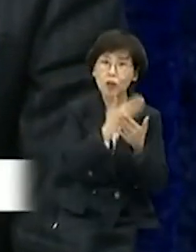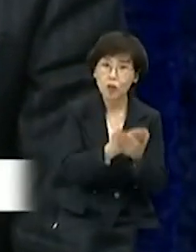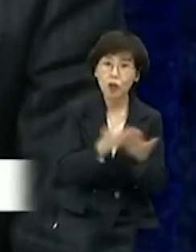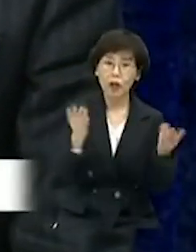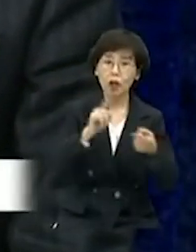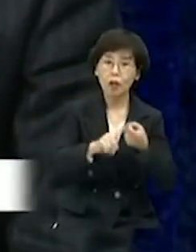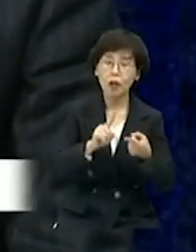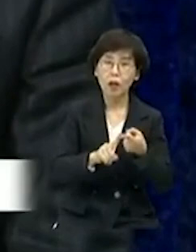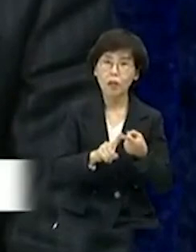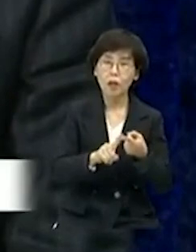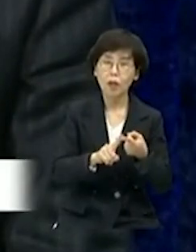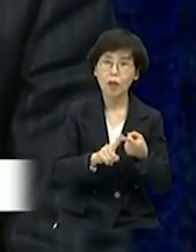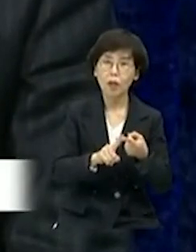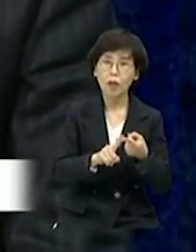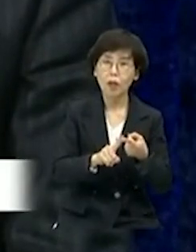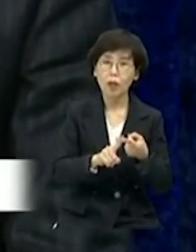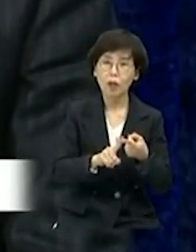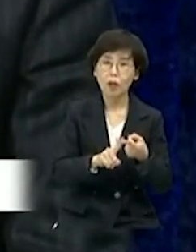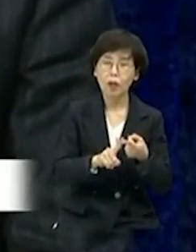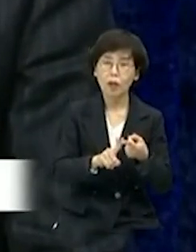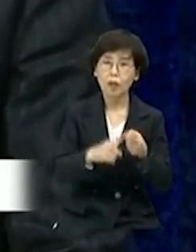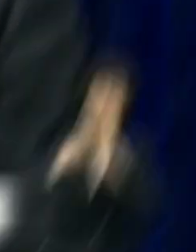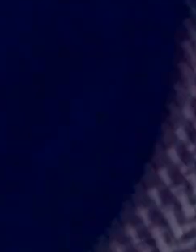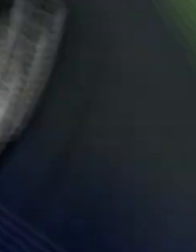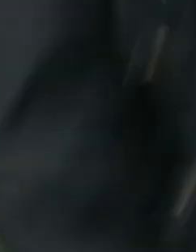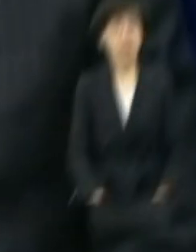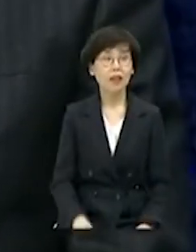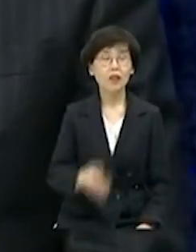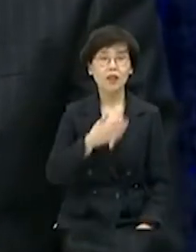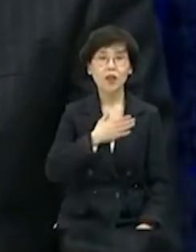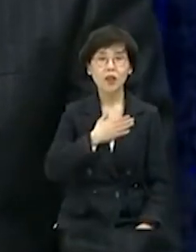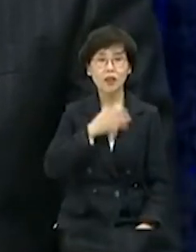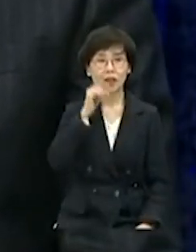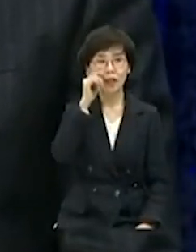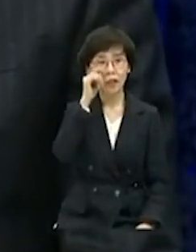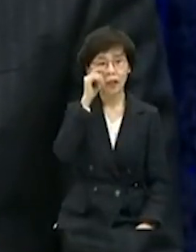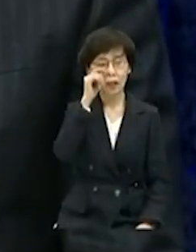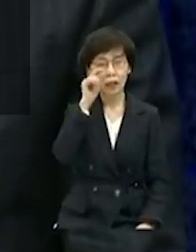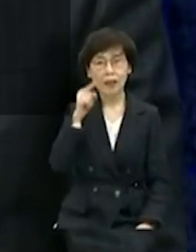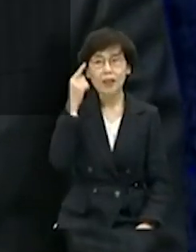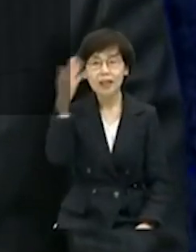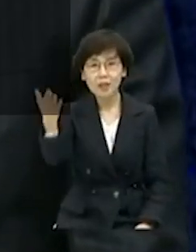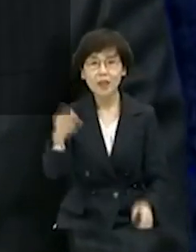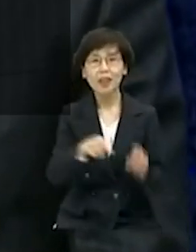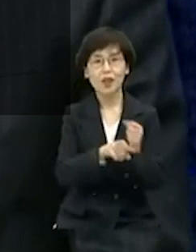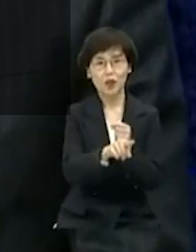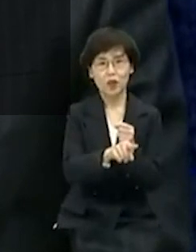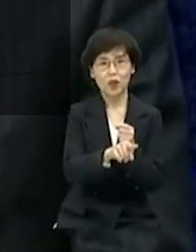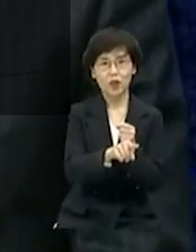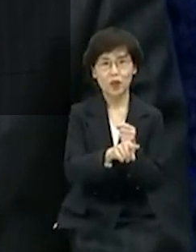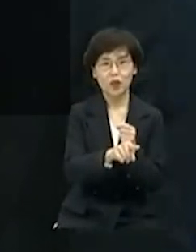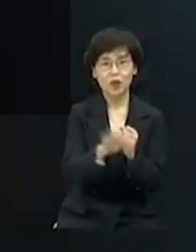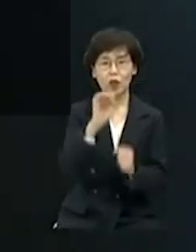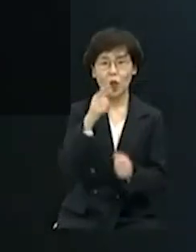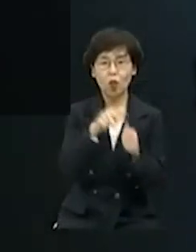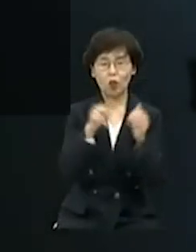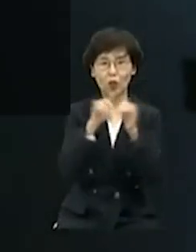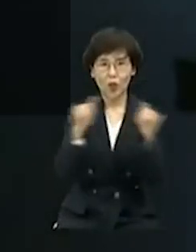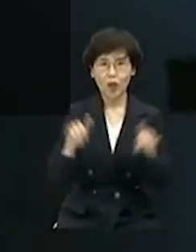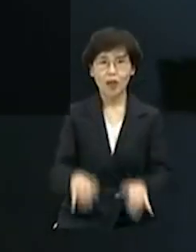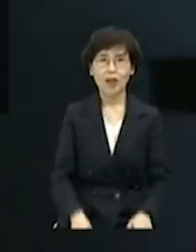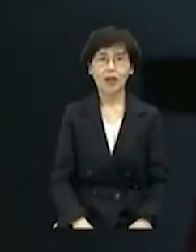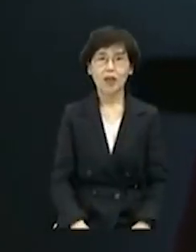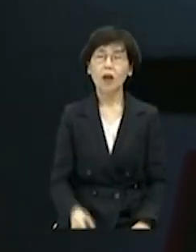부분은 번번이 미루시는지 듣고 싶습니다. 저는 사실 이 질문을 왜 했느냐. 오세훈